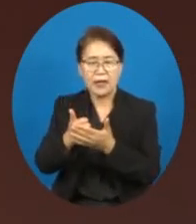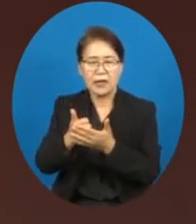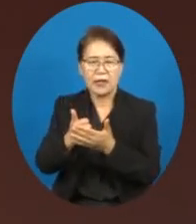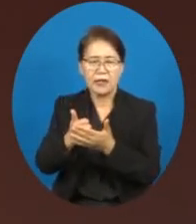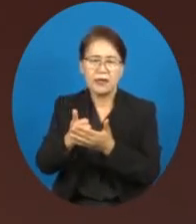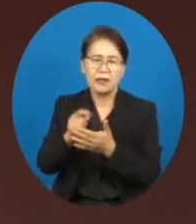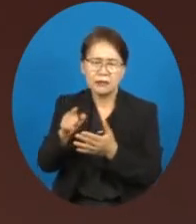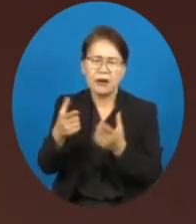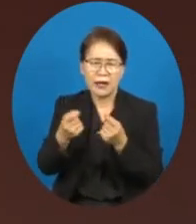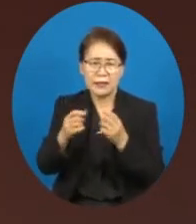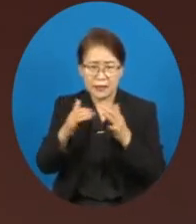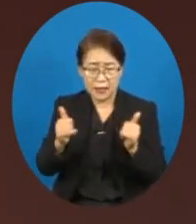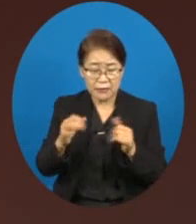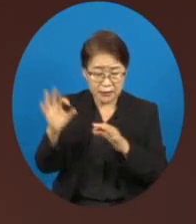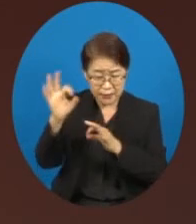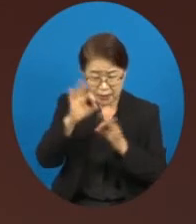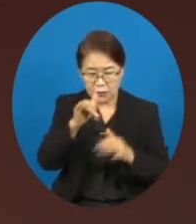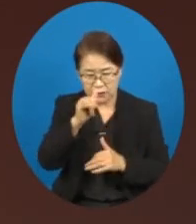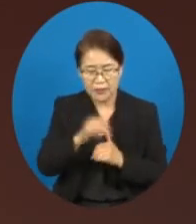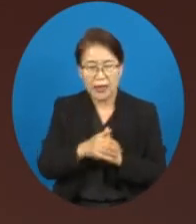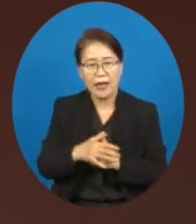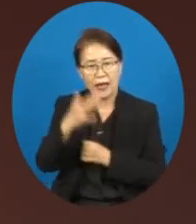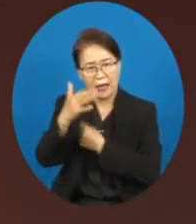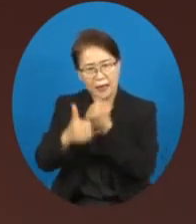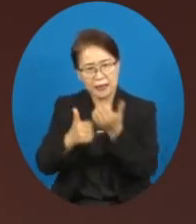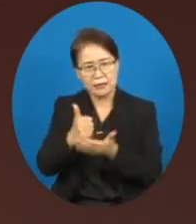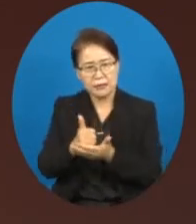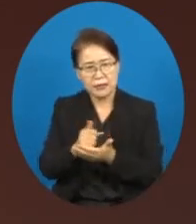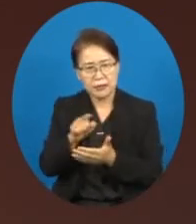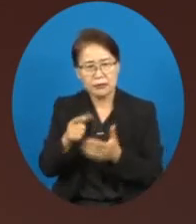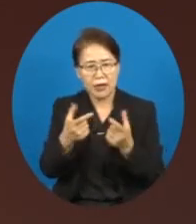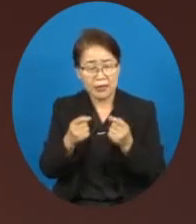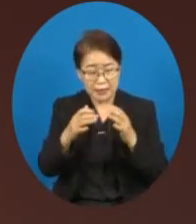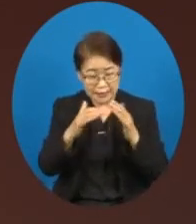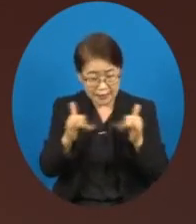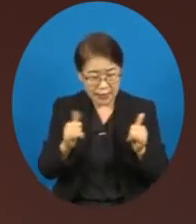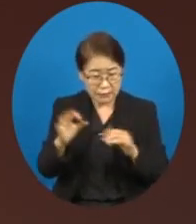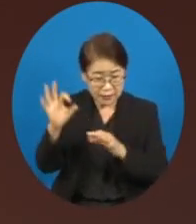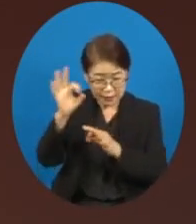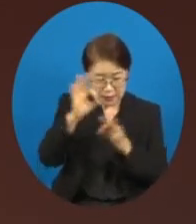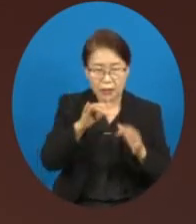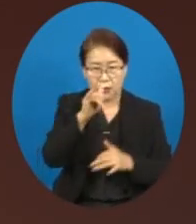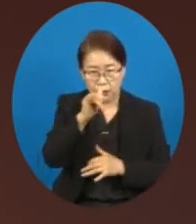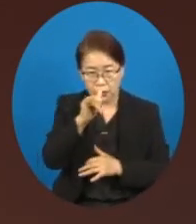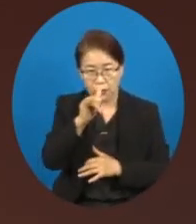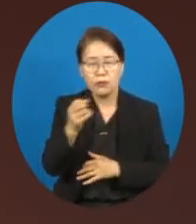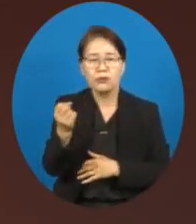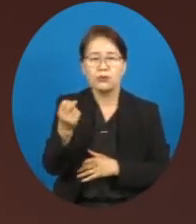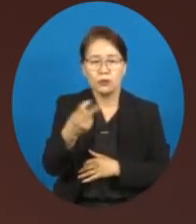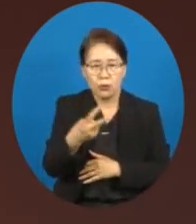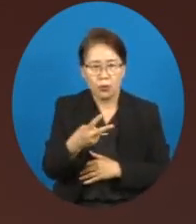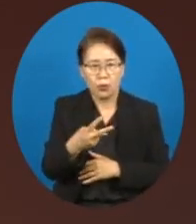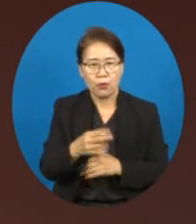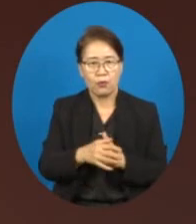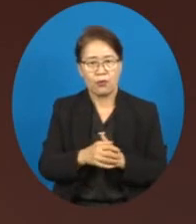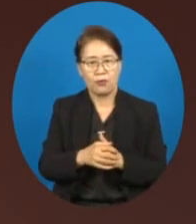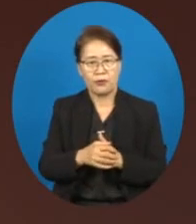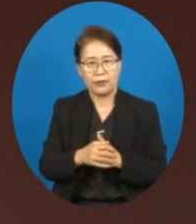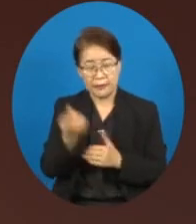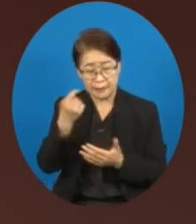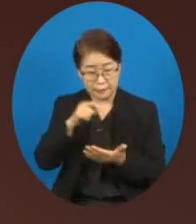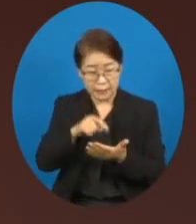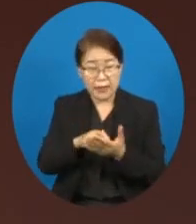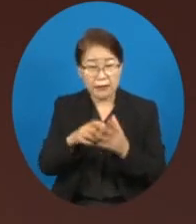하나님은 찾으십니다. 하나님은 이렇게 사람을 찾으실 뿐만 아니라 바로 찾으신